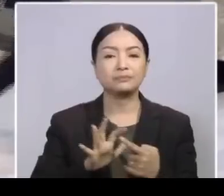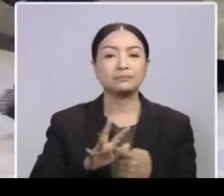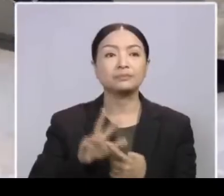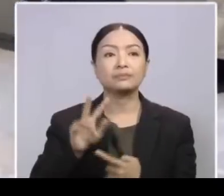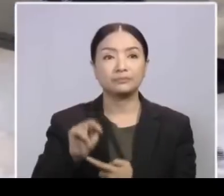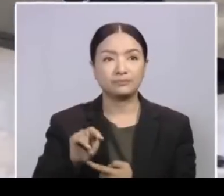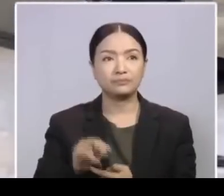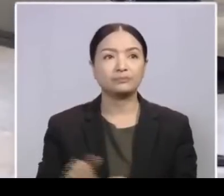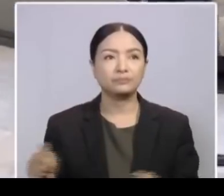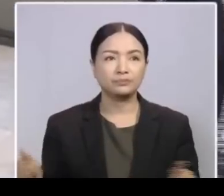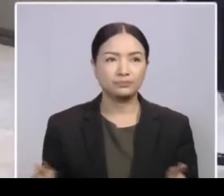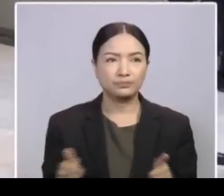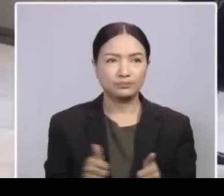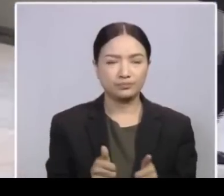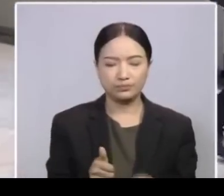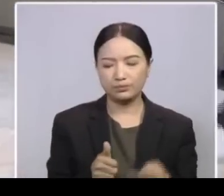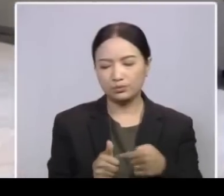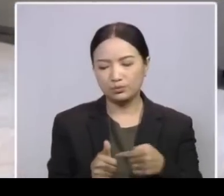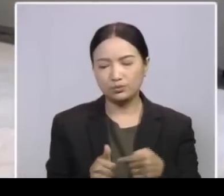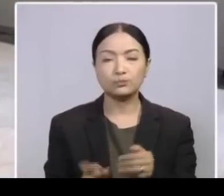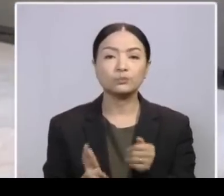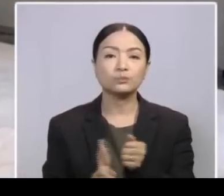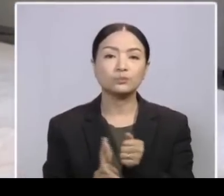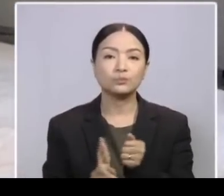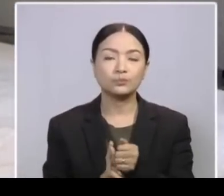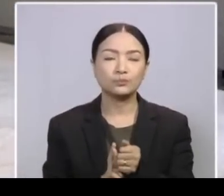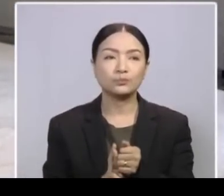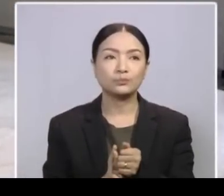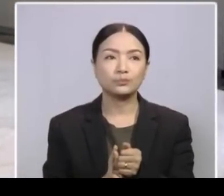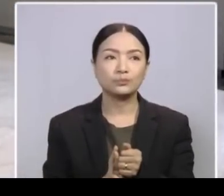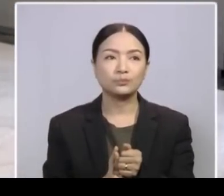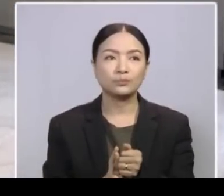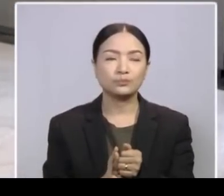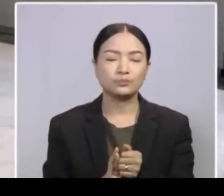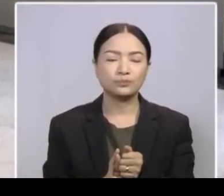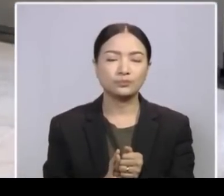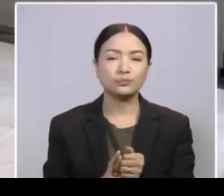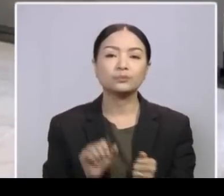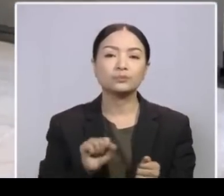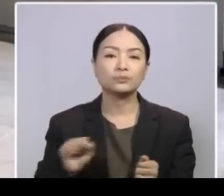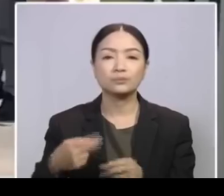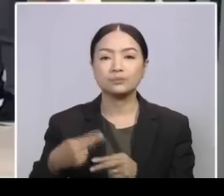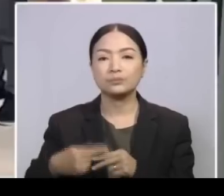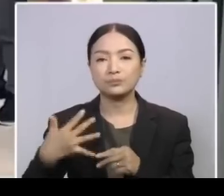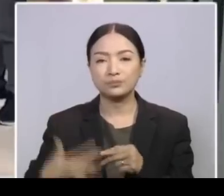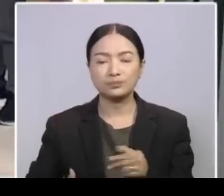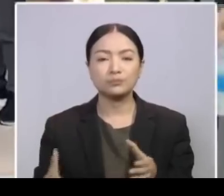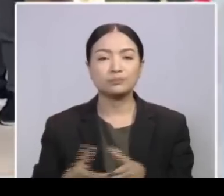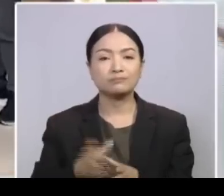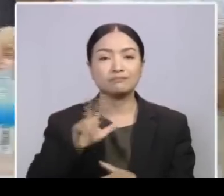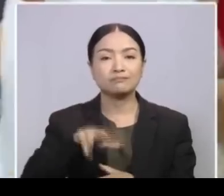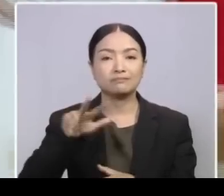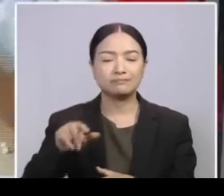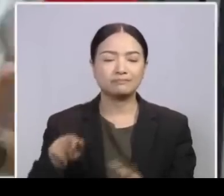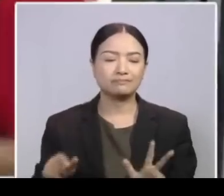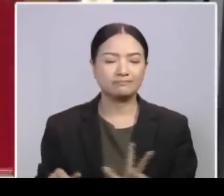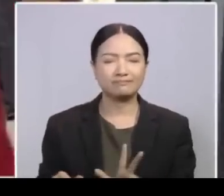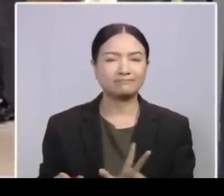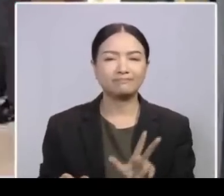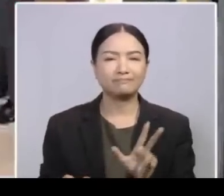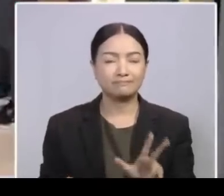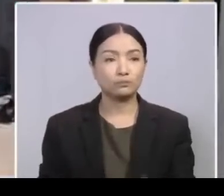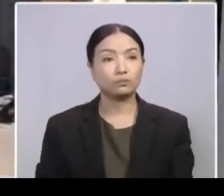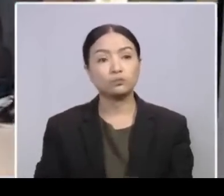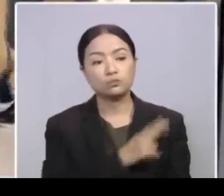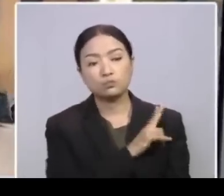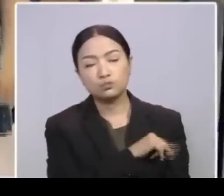พร้อมกับนายชูศักดิ์สิรินินรองหัวหน้าพรรคและนายสุทินคลังแสงส.ส.บัญชีรายชื่อพรรคเพื่อไทยโดยคุณหมอช